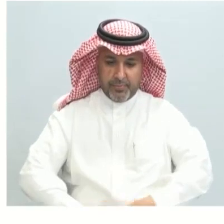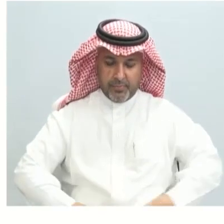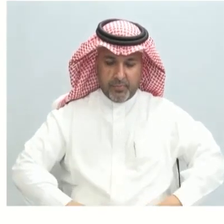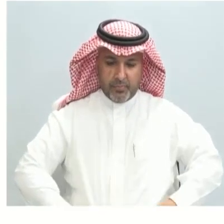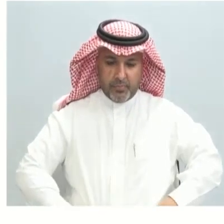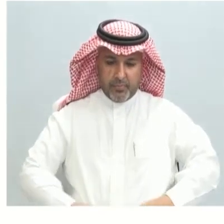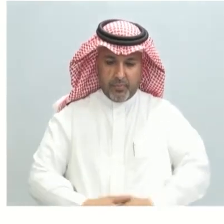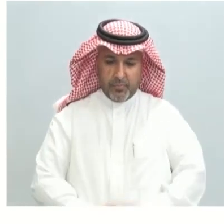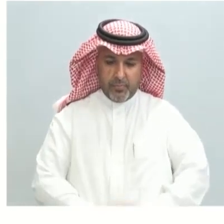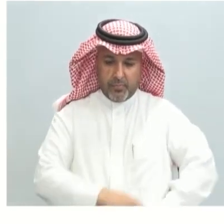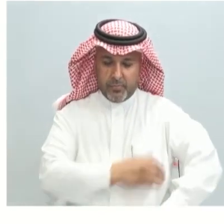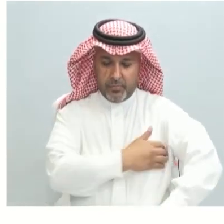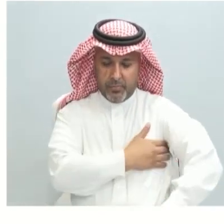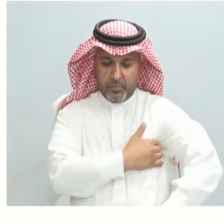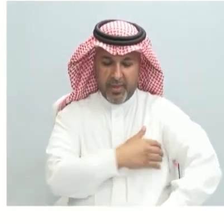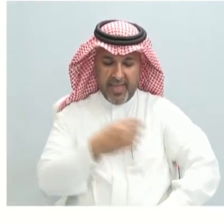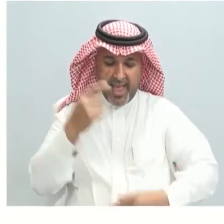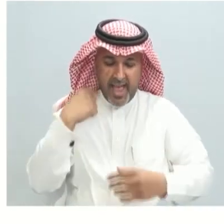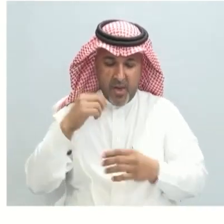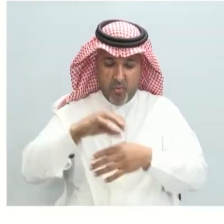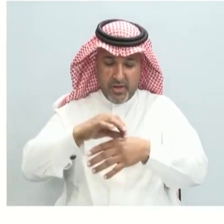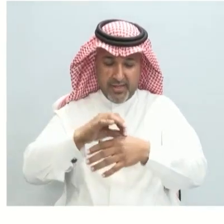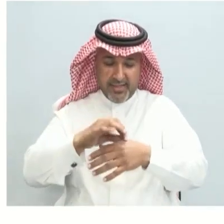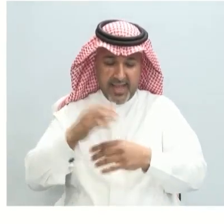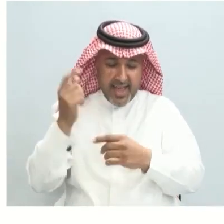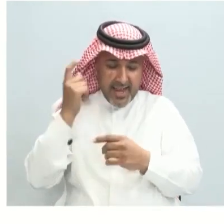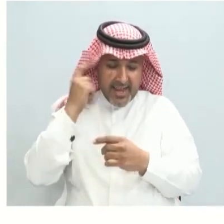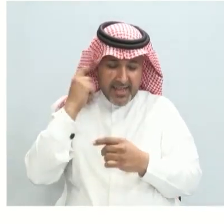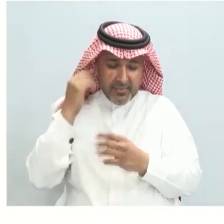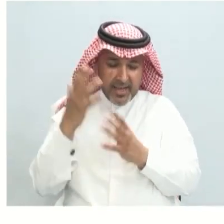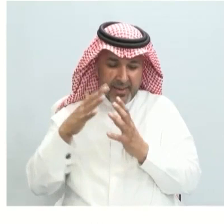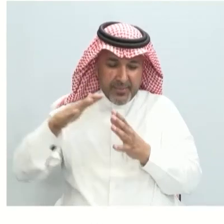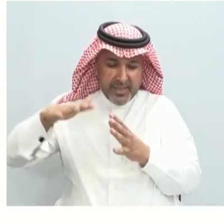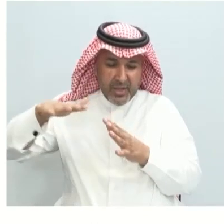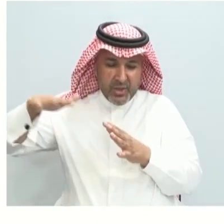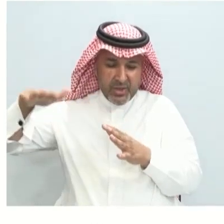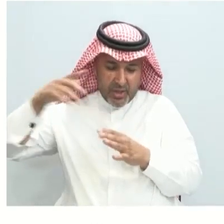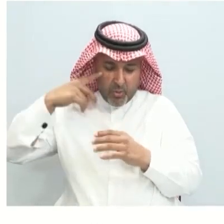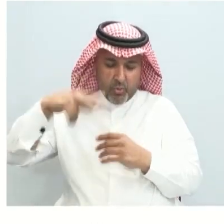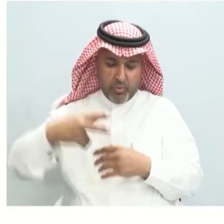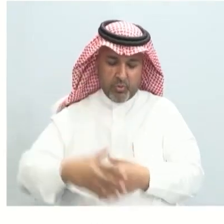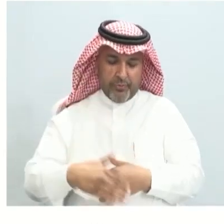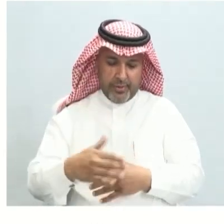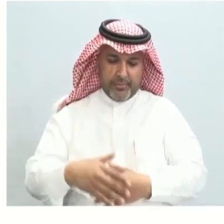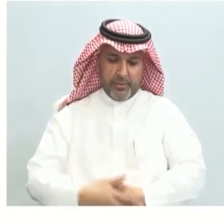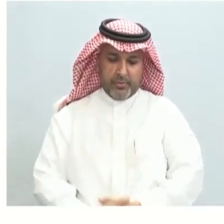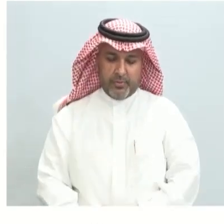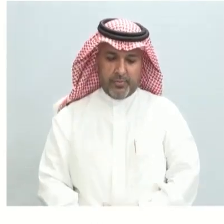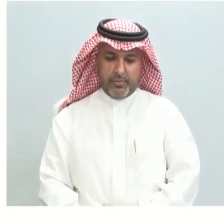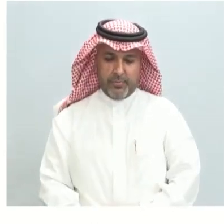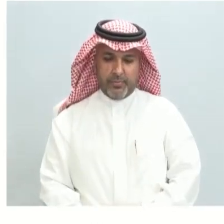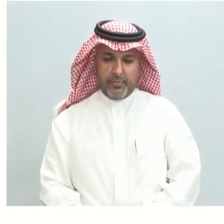يسمعها الإنسان خلونا نشوف المثال اللي عندنا في مثال ثلاثة اللي هو تمثيل موقف